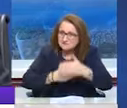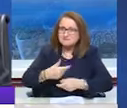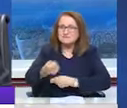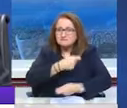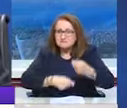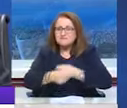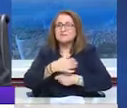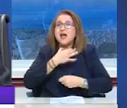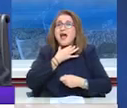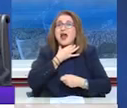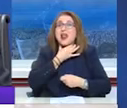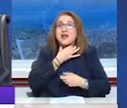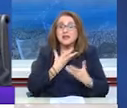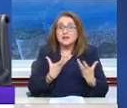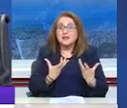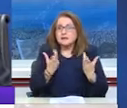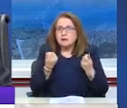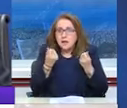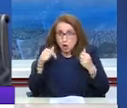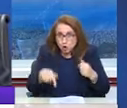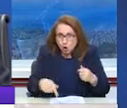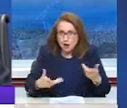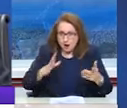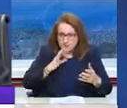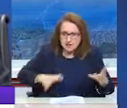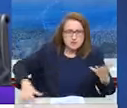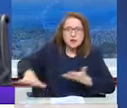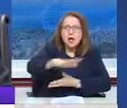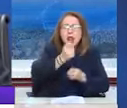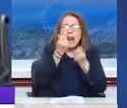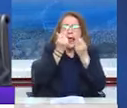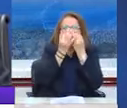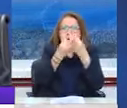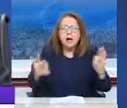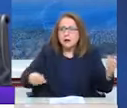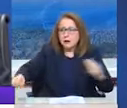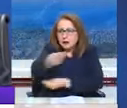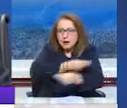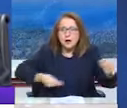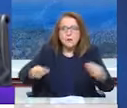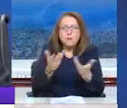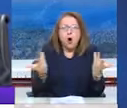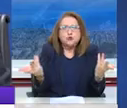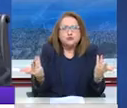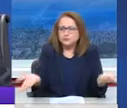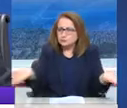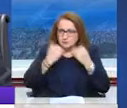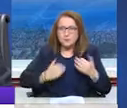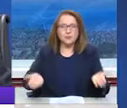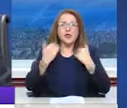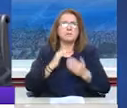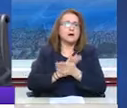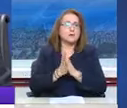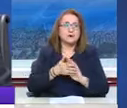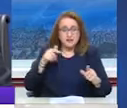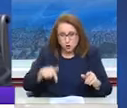το αναγκαίο σοκ ρευστότητας, το οποίο θα επιτρέψει στην οικονομία μας να πάρει ξανά μπρος.